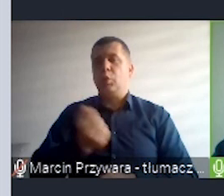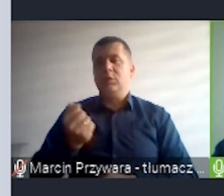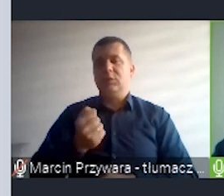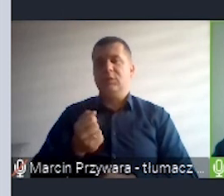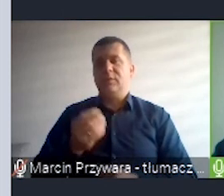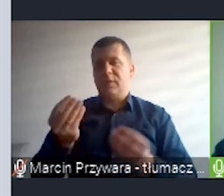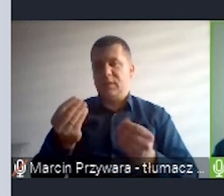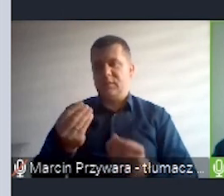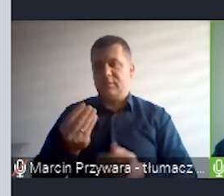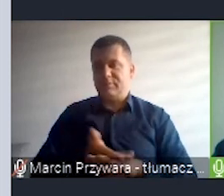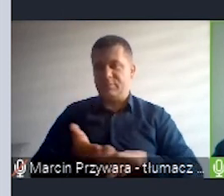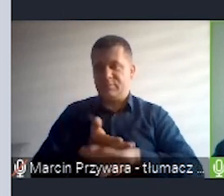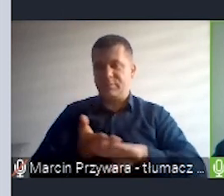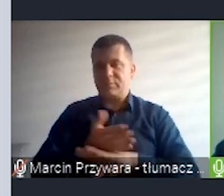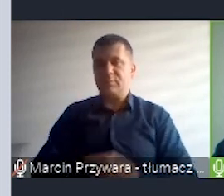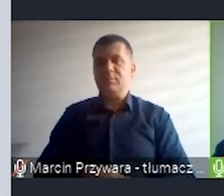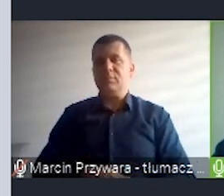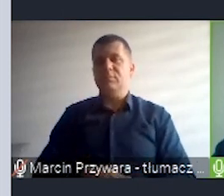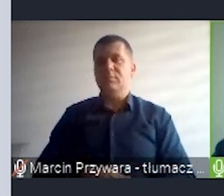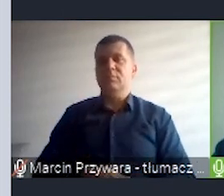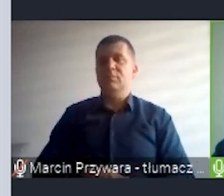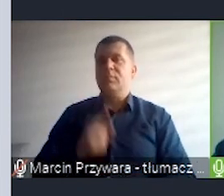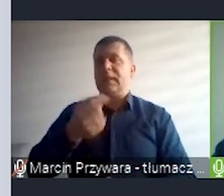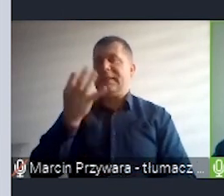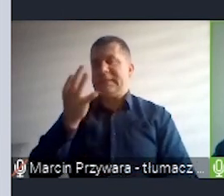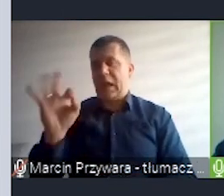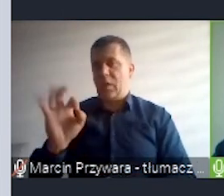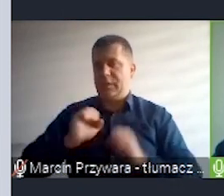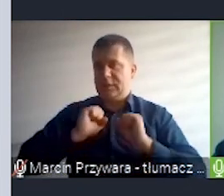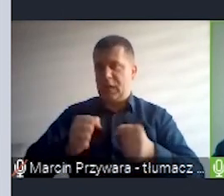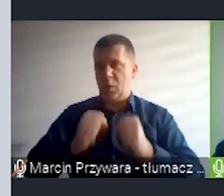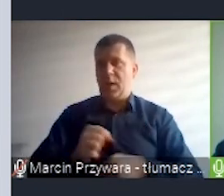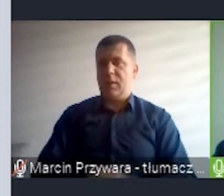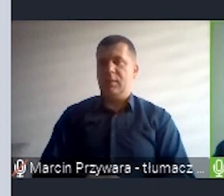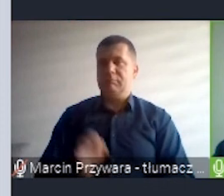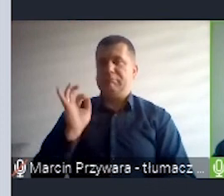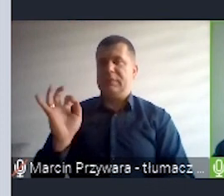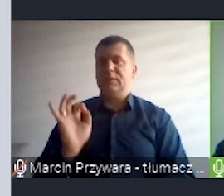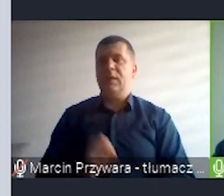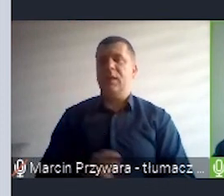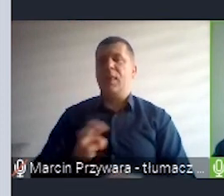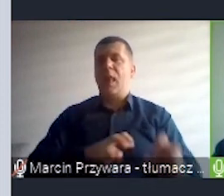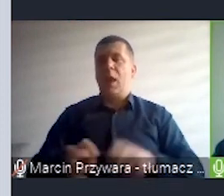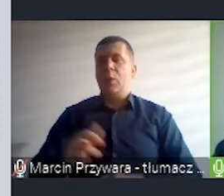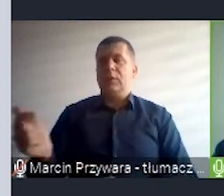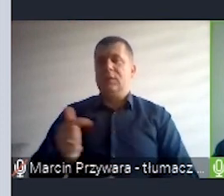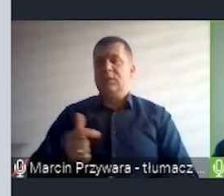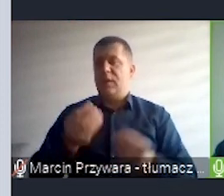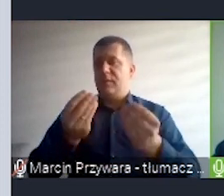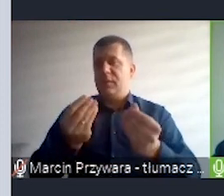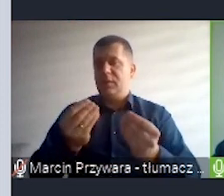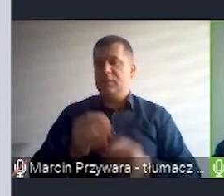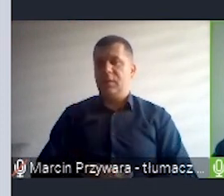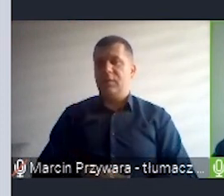nadużycie będzie jakimkolwiek celowym działaniem naruszającym interesy